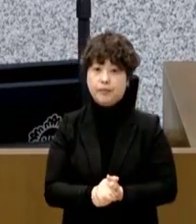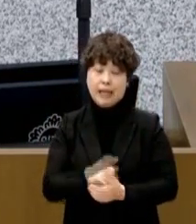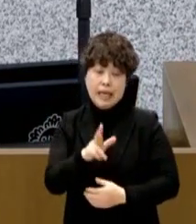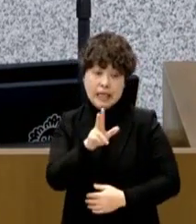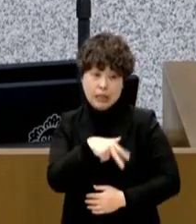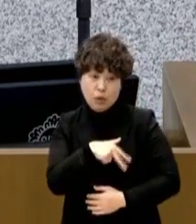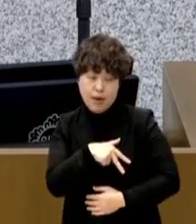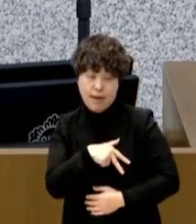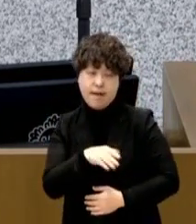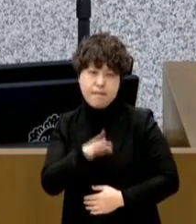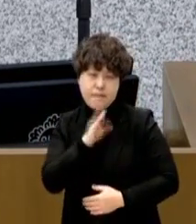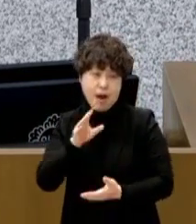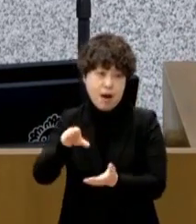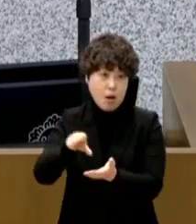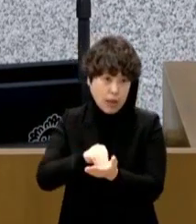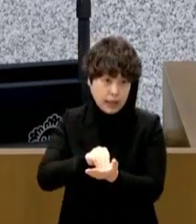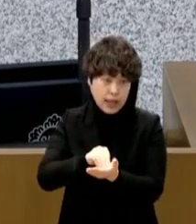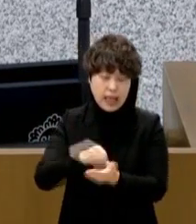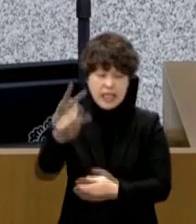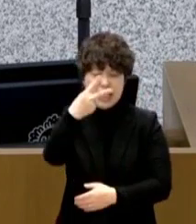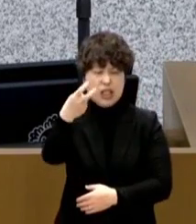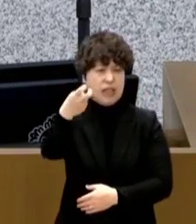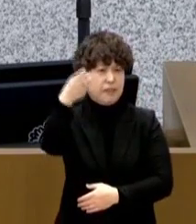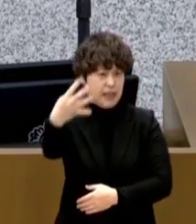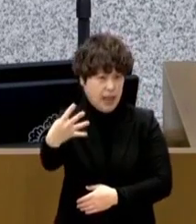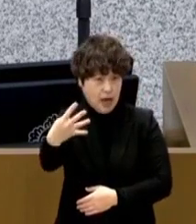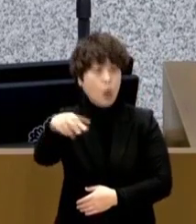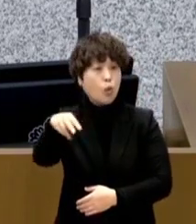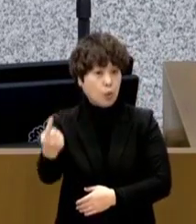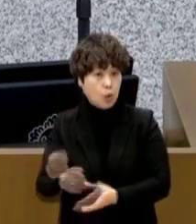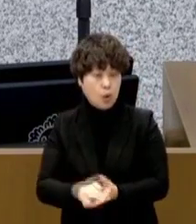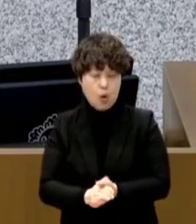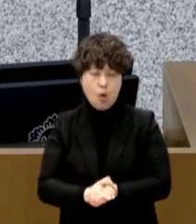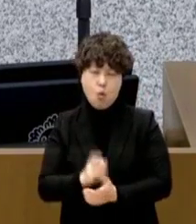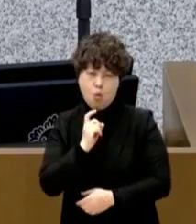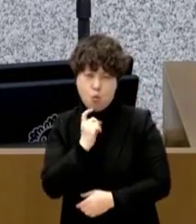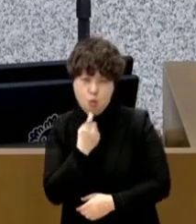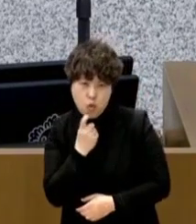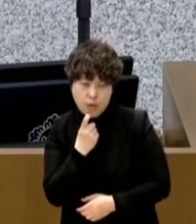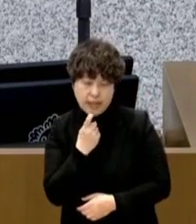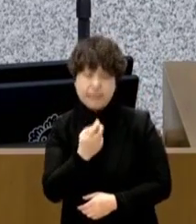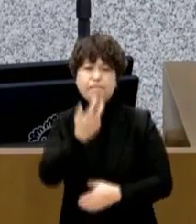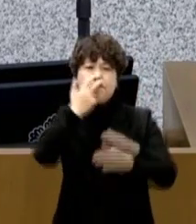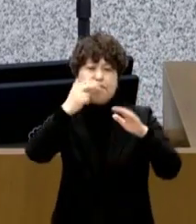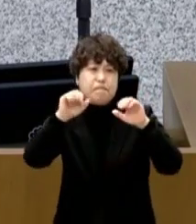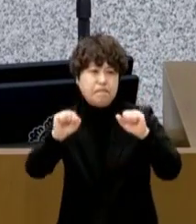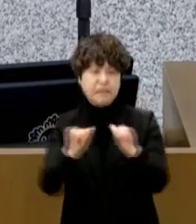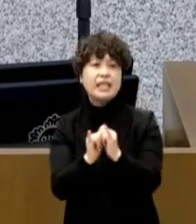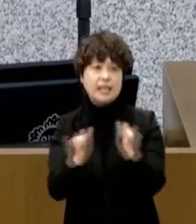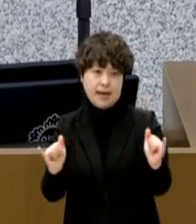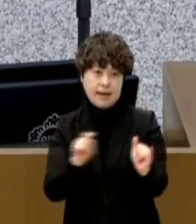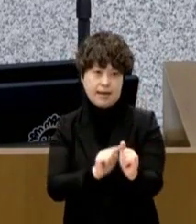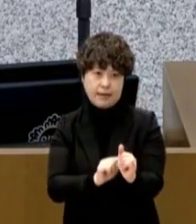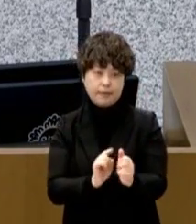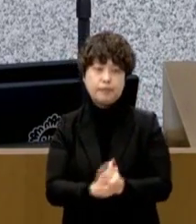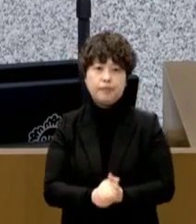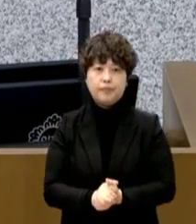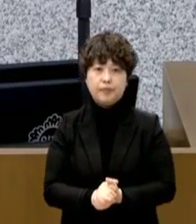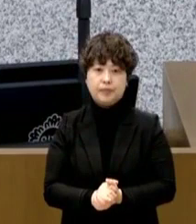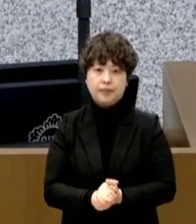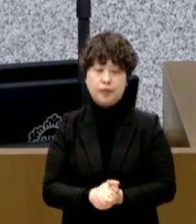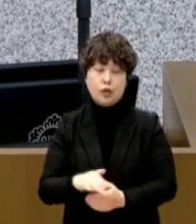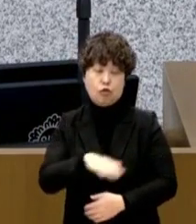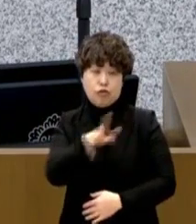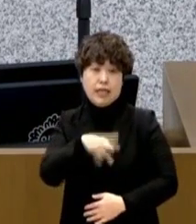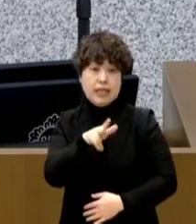경기도의회의 당면과제는 2024년에도 오로지 민생입니다. 우리